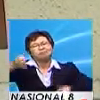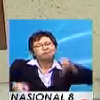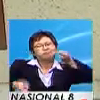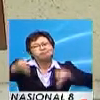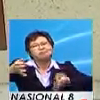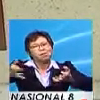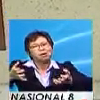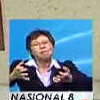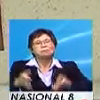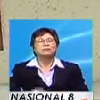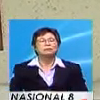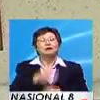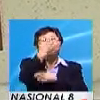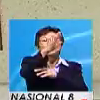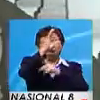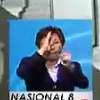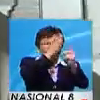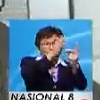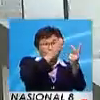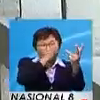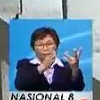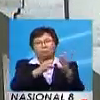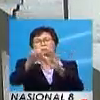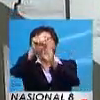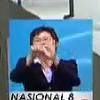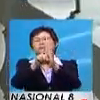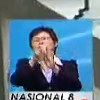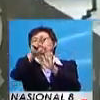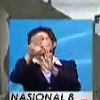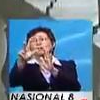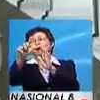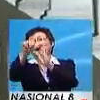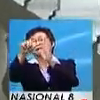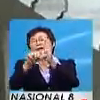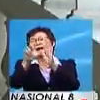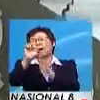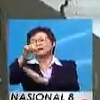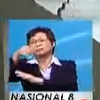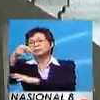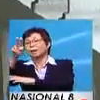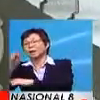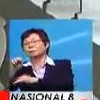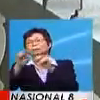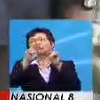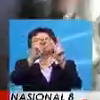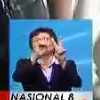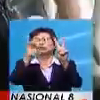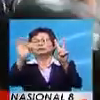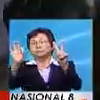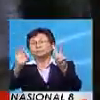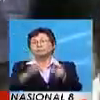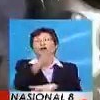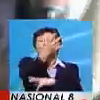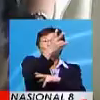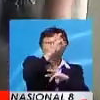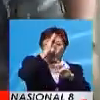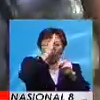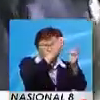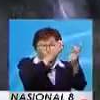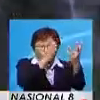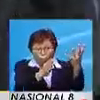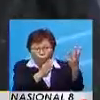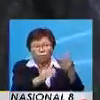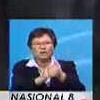dibicarakan 15 pertuduhan dibuat mengikut seksyen 23 akta sprm 2009 manakala 17 pertuduhan